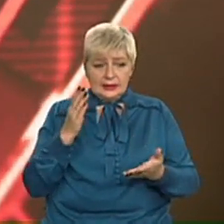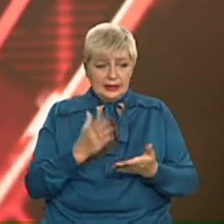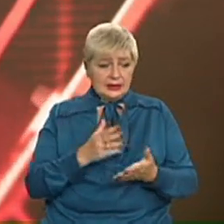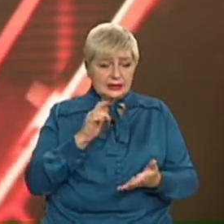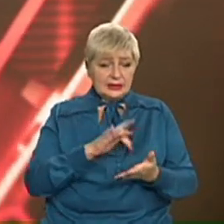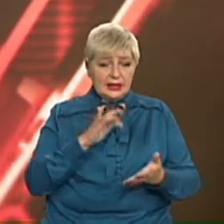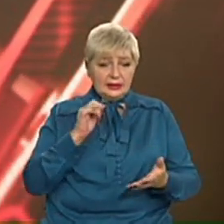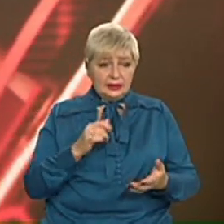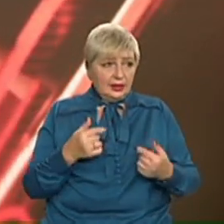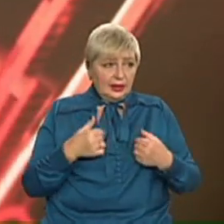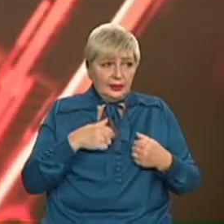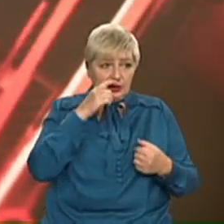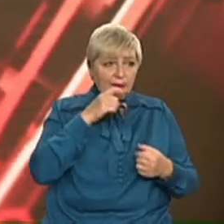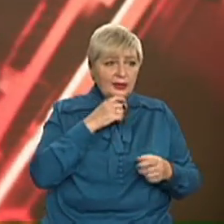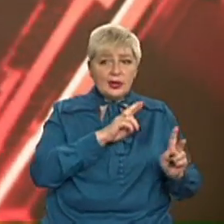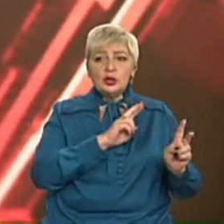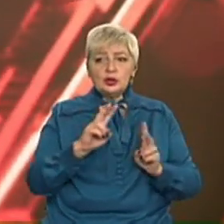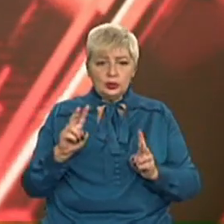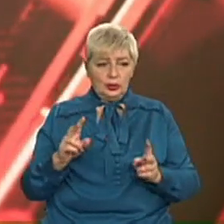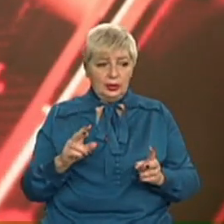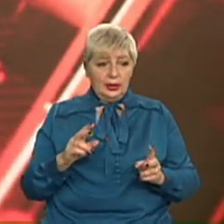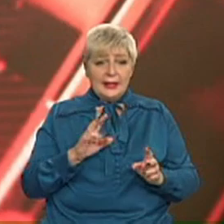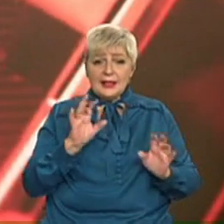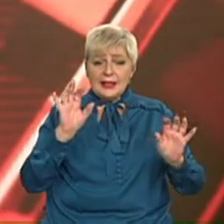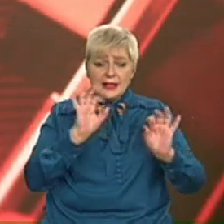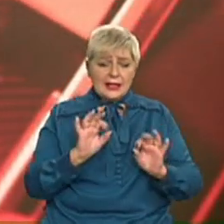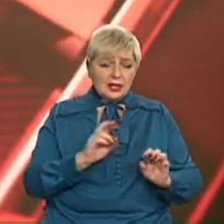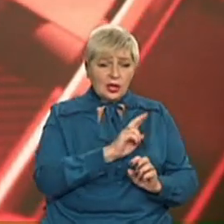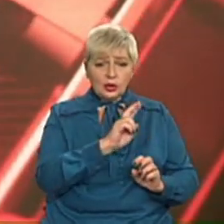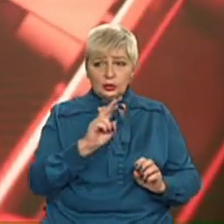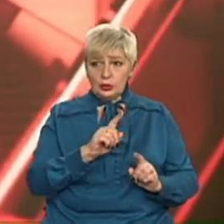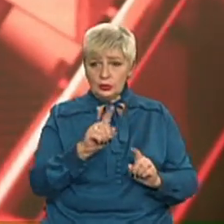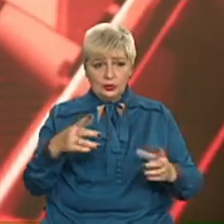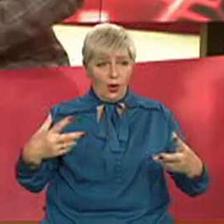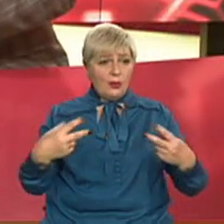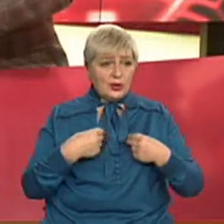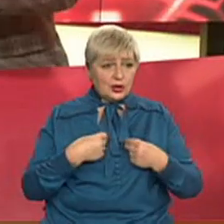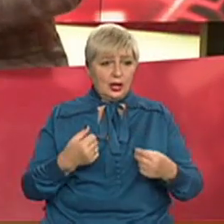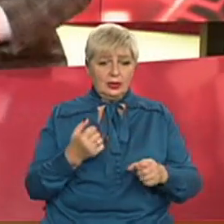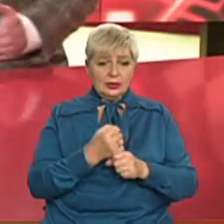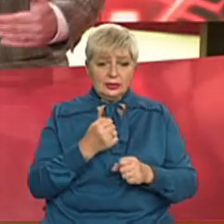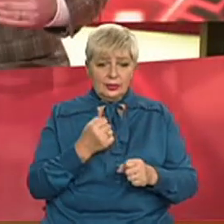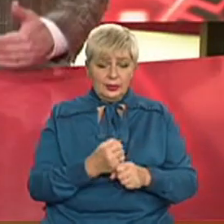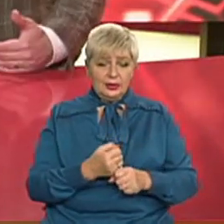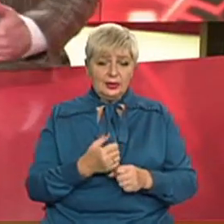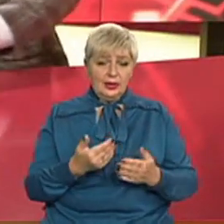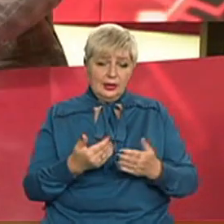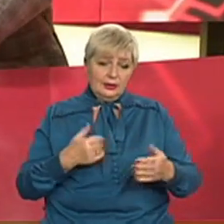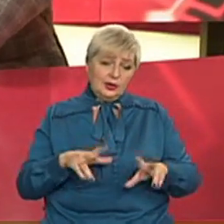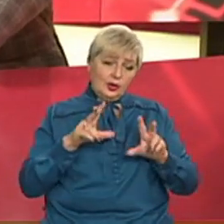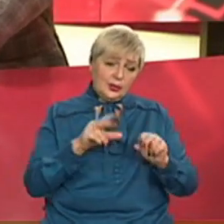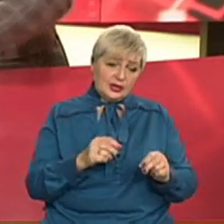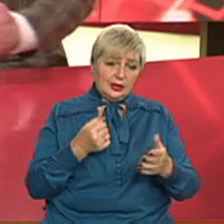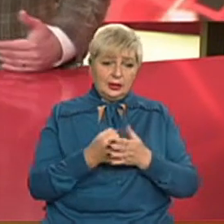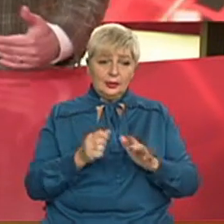прийняття рішень, які нам не зрозуміли. І ні жоден з тих, хто обіцяє щось зробити, він від обіцянки